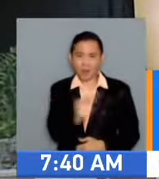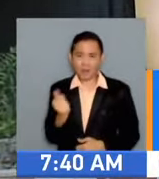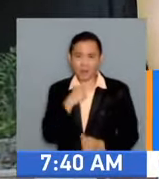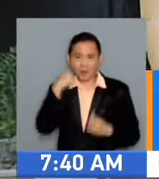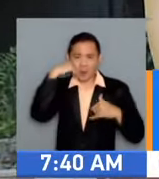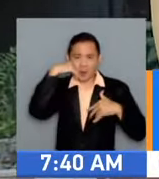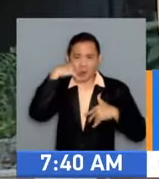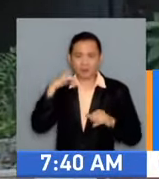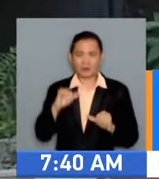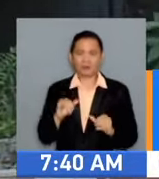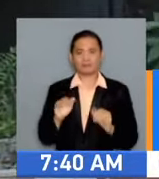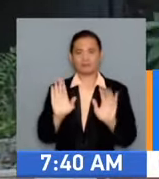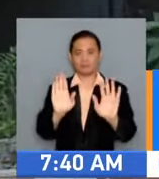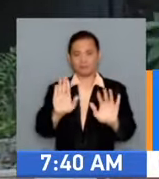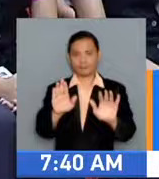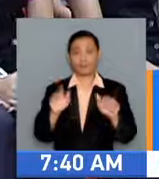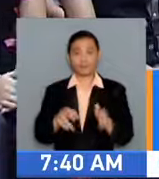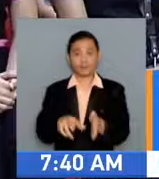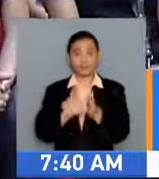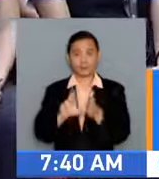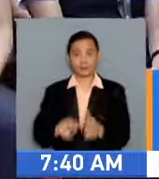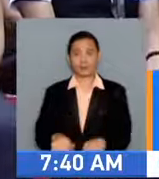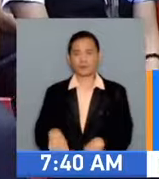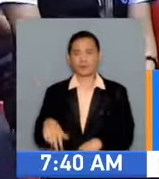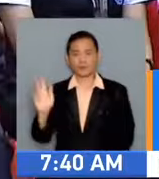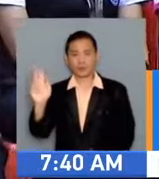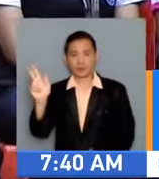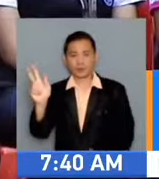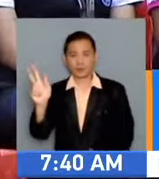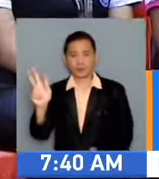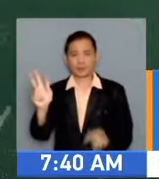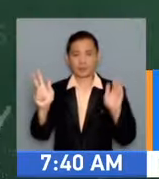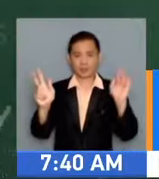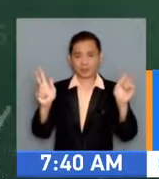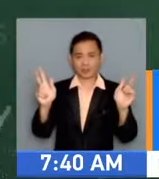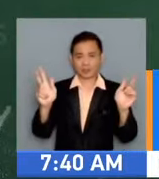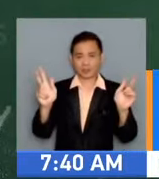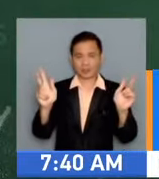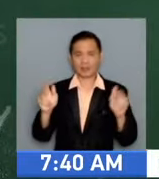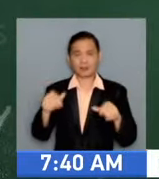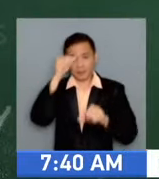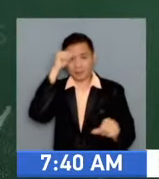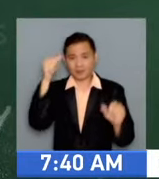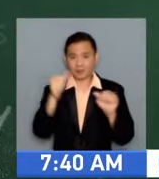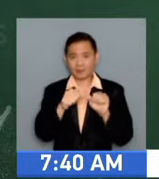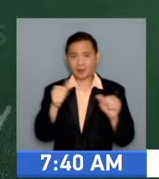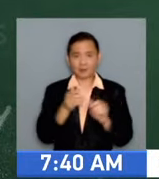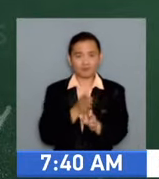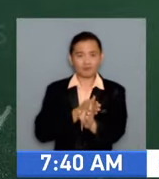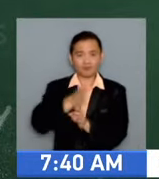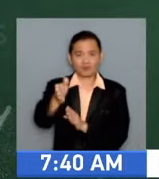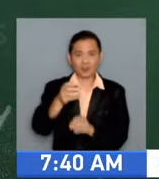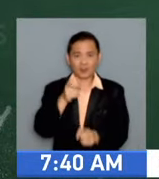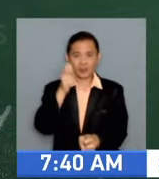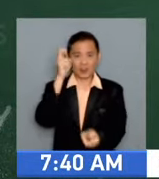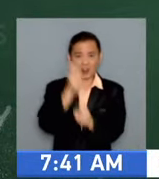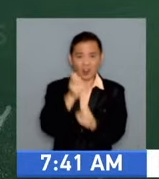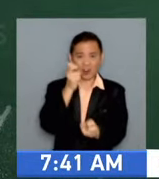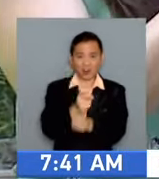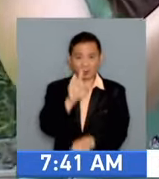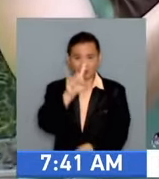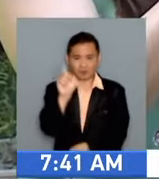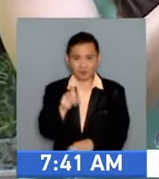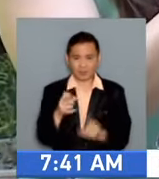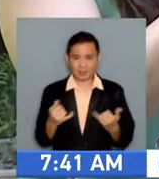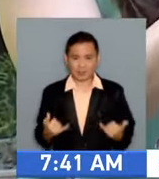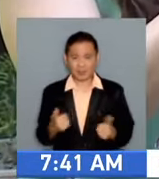ha. Si Andrea may 30 points, si Adriel may 20 points. But remember, we are going straight to the difficult round where each correct